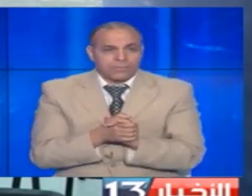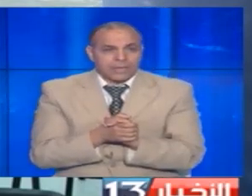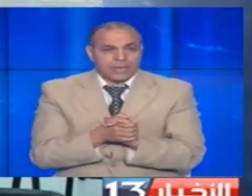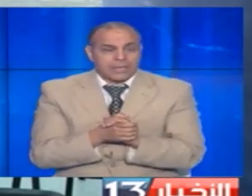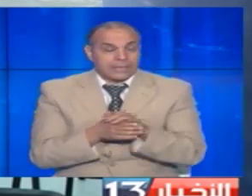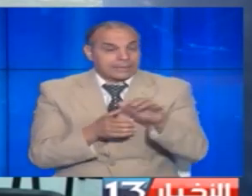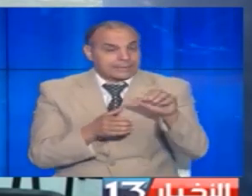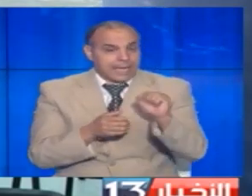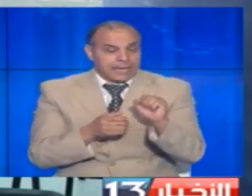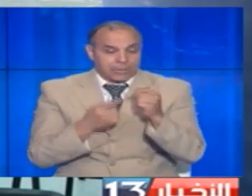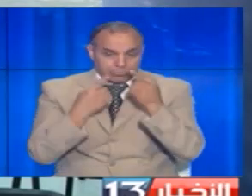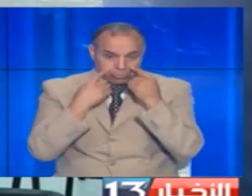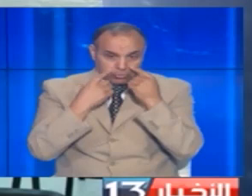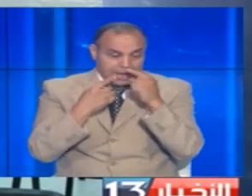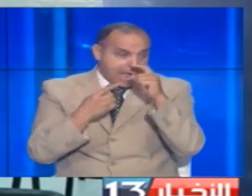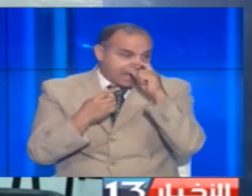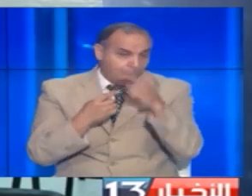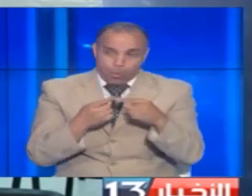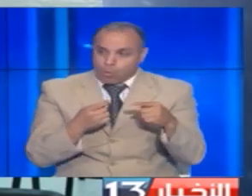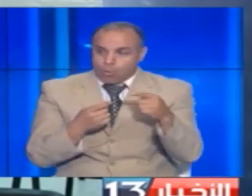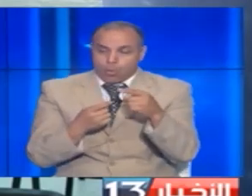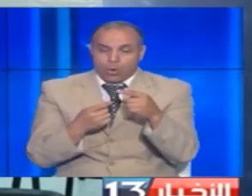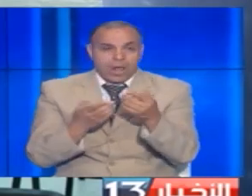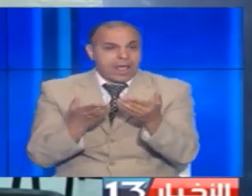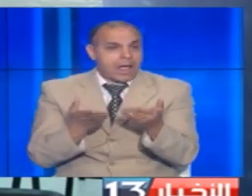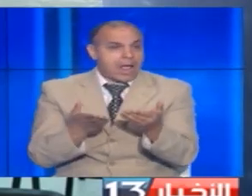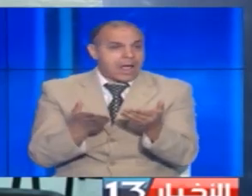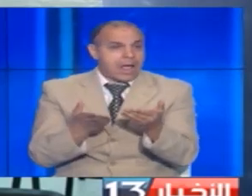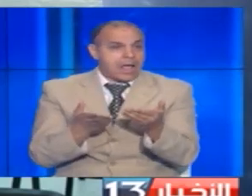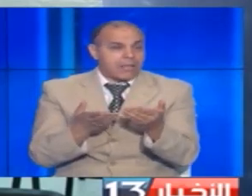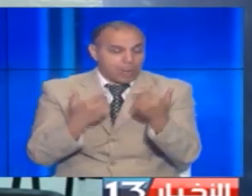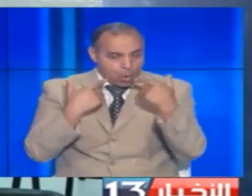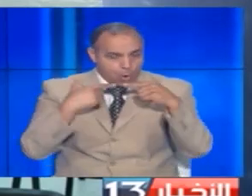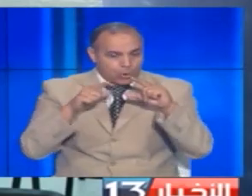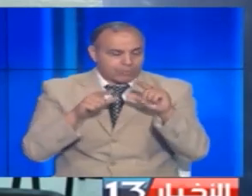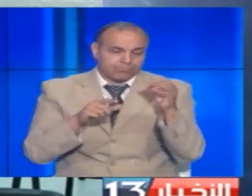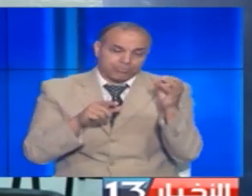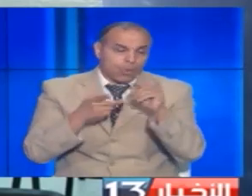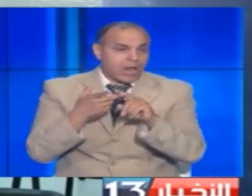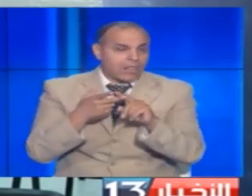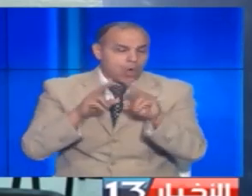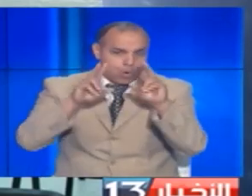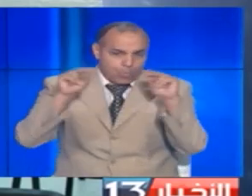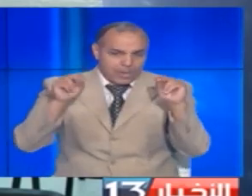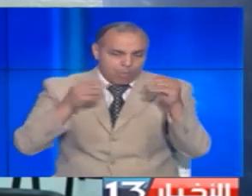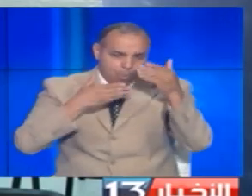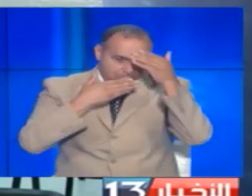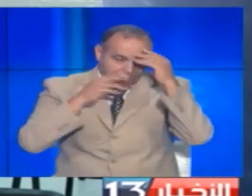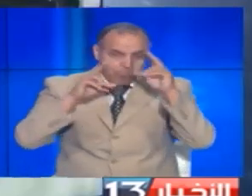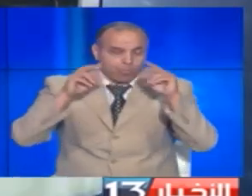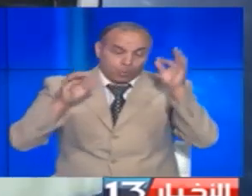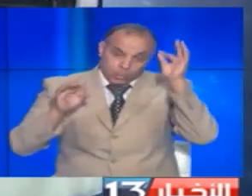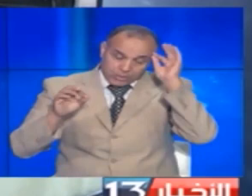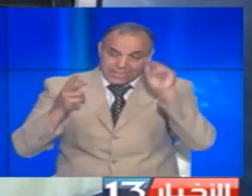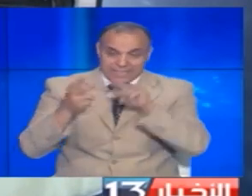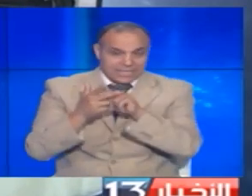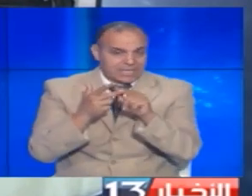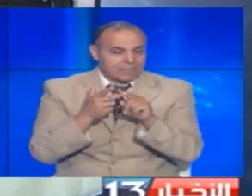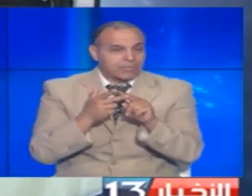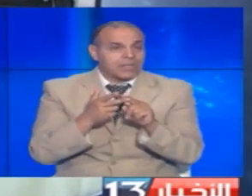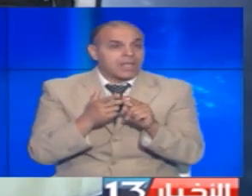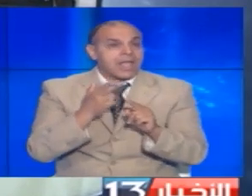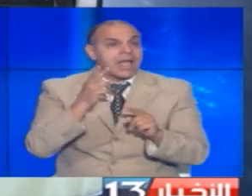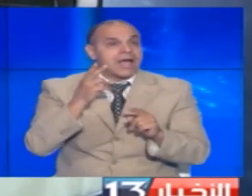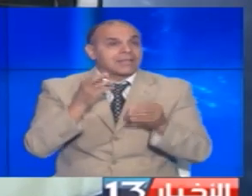للدول العربيه لليوم تتمتع بها مش حريه مناسب للبنان والمغرب وتونس هذا يعدوا